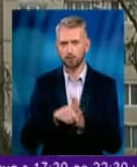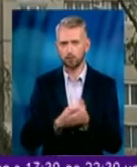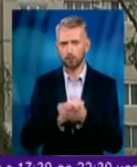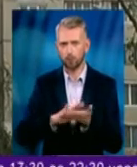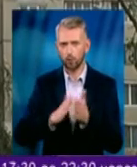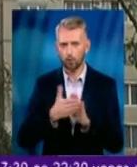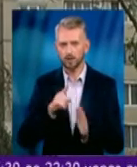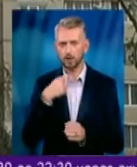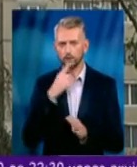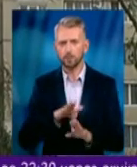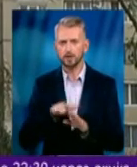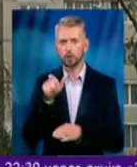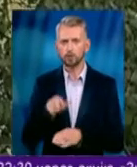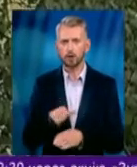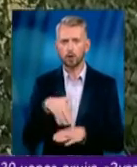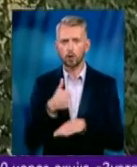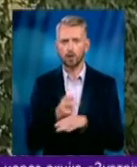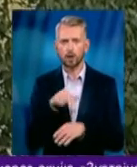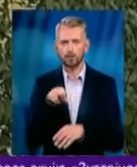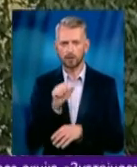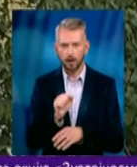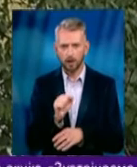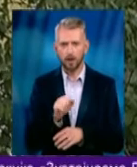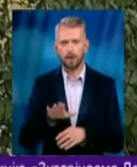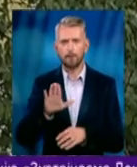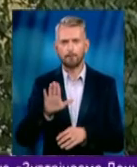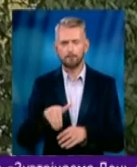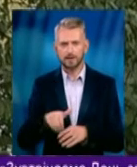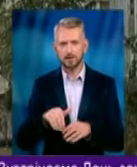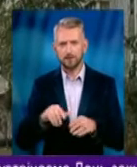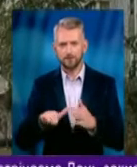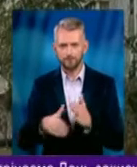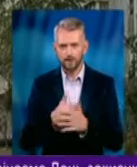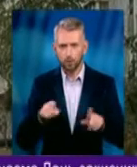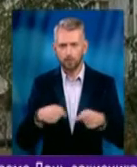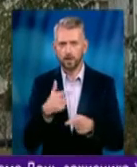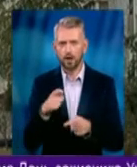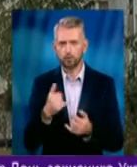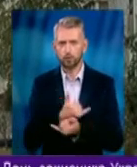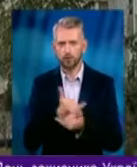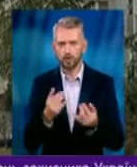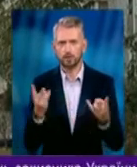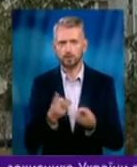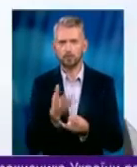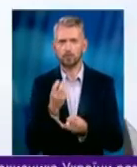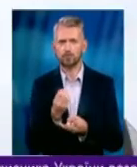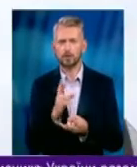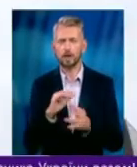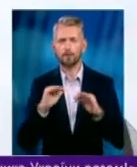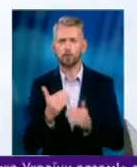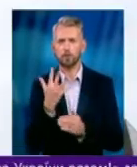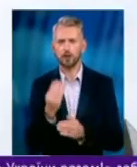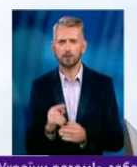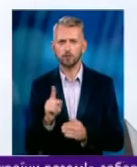угоди. За словами заступника голови КМДА Петра Пантелеєва, після відновлення газопостачання необхідно ще як мінімум 5 днів,